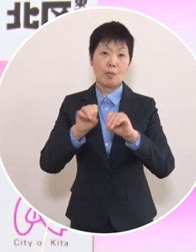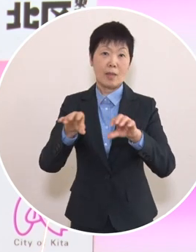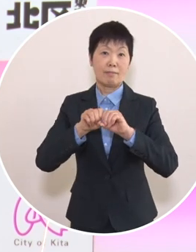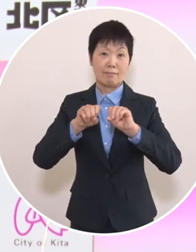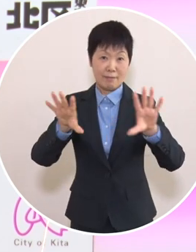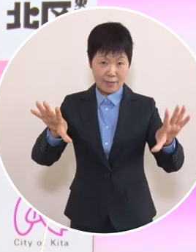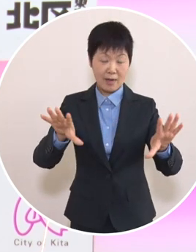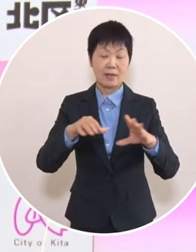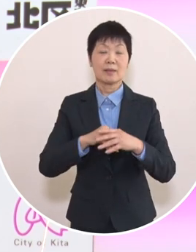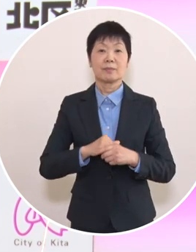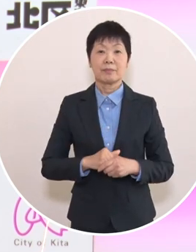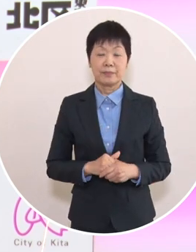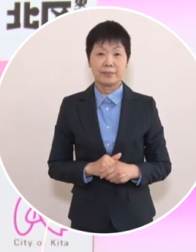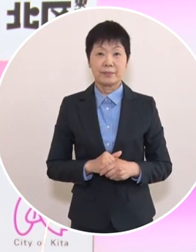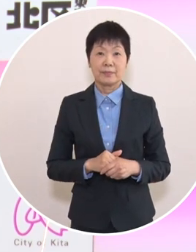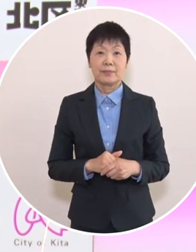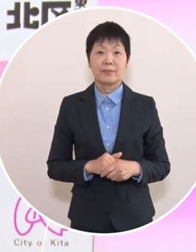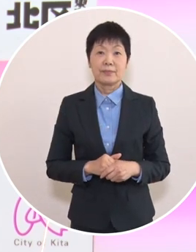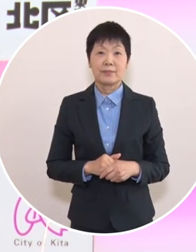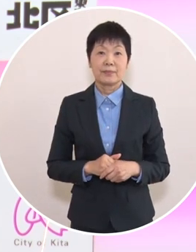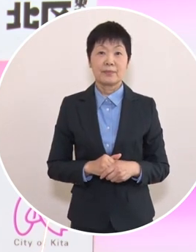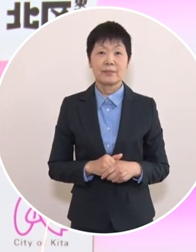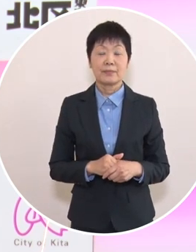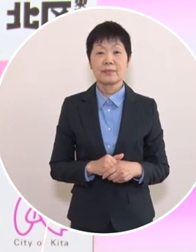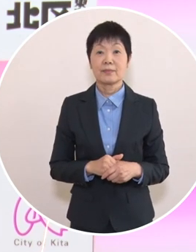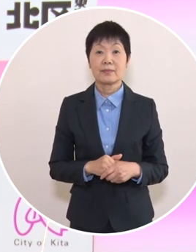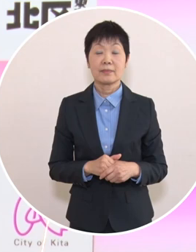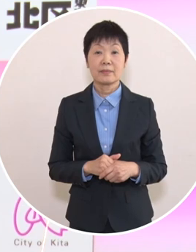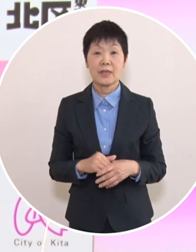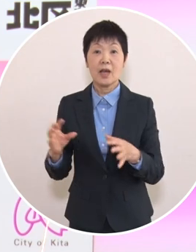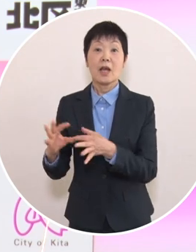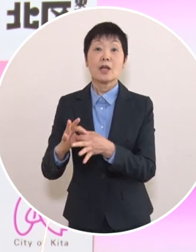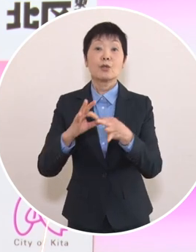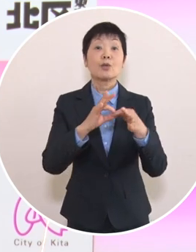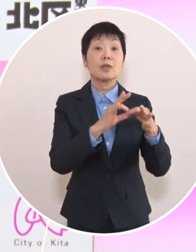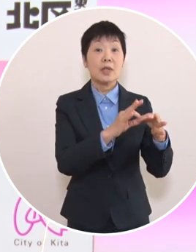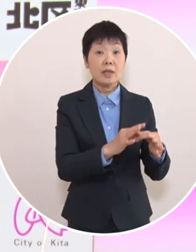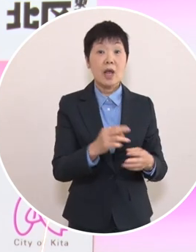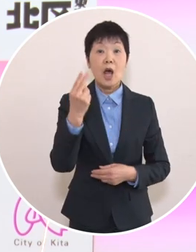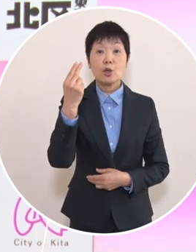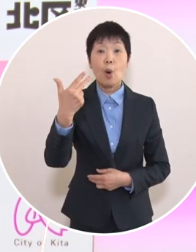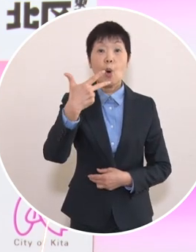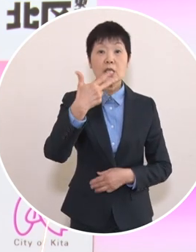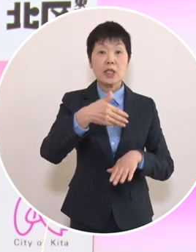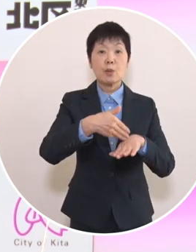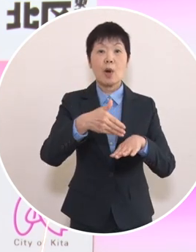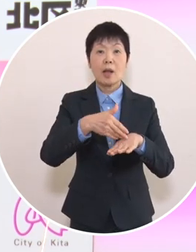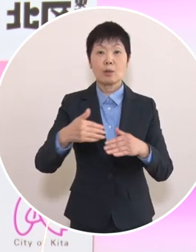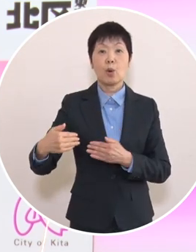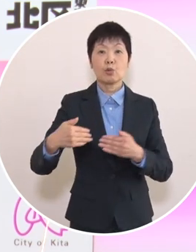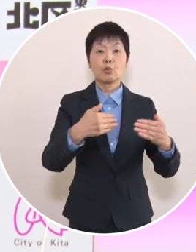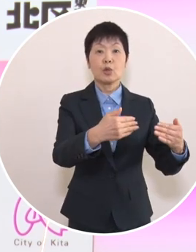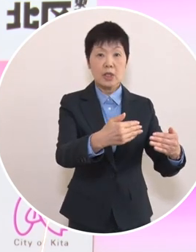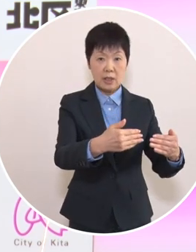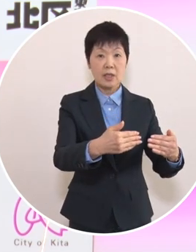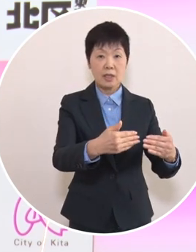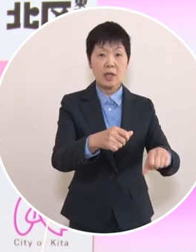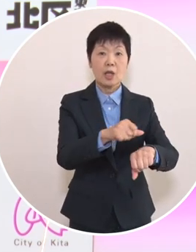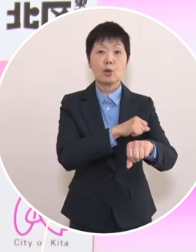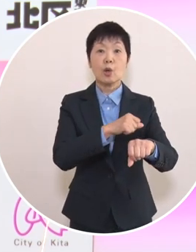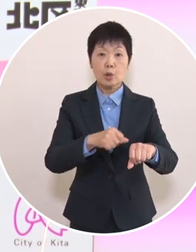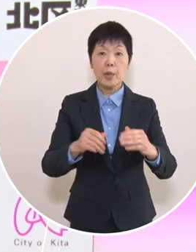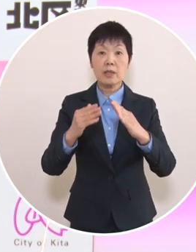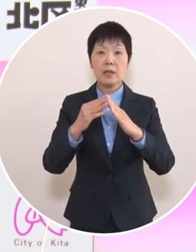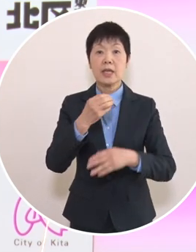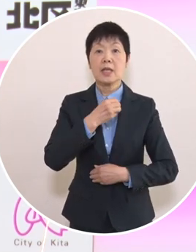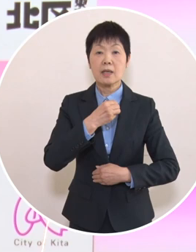らの多くの好材料を活用しつつ続き都市ブランド推進特別委員会の